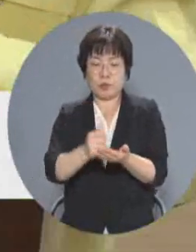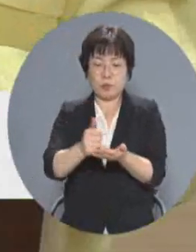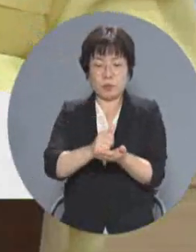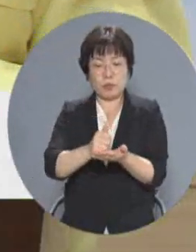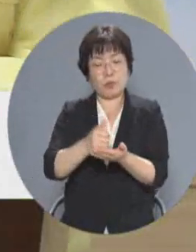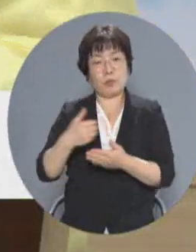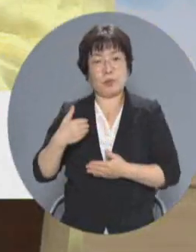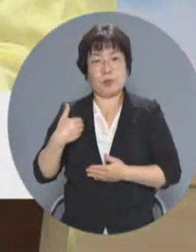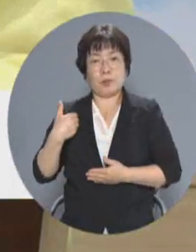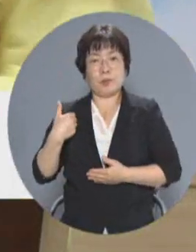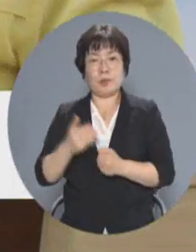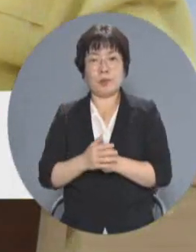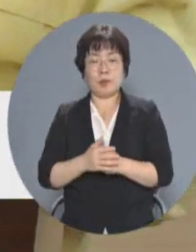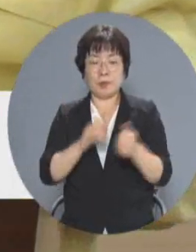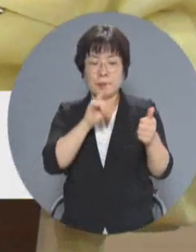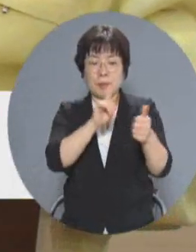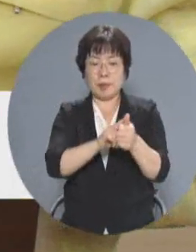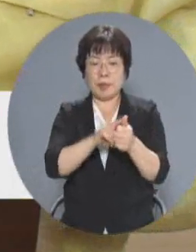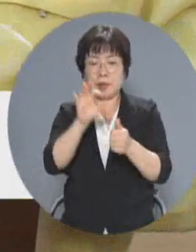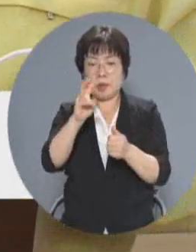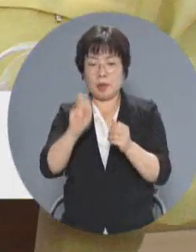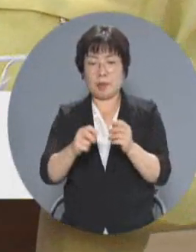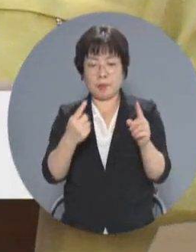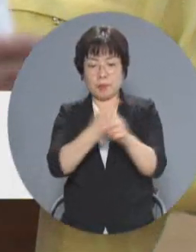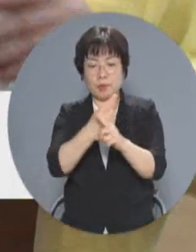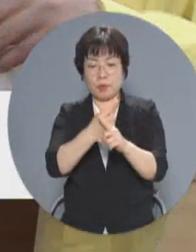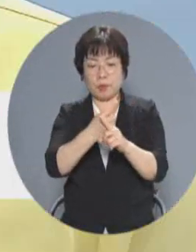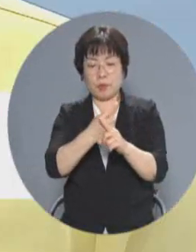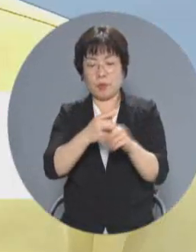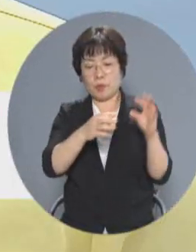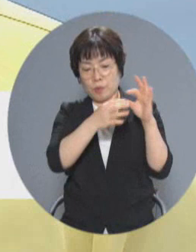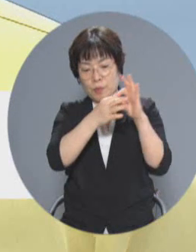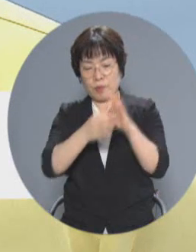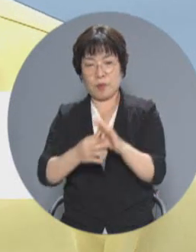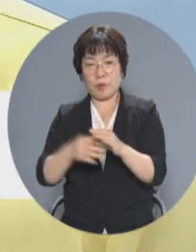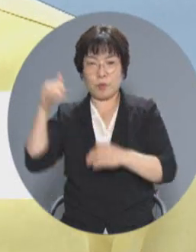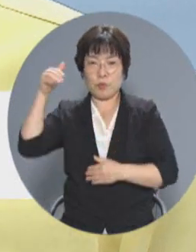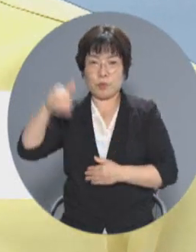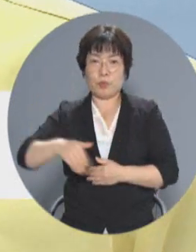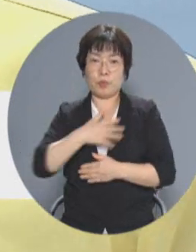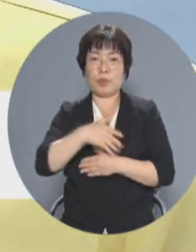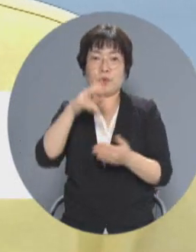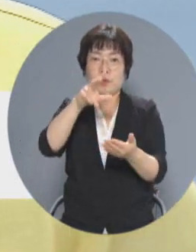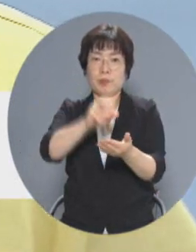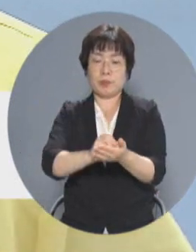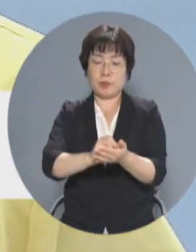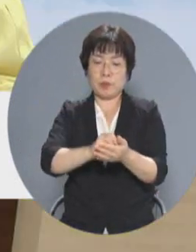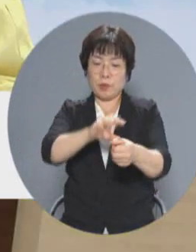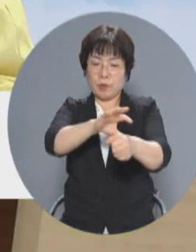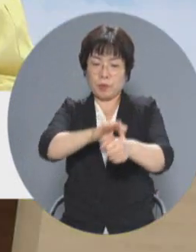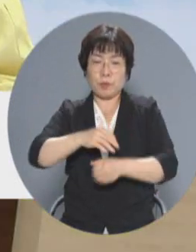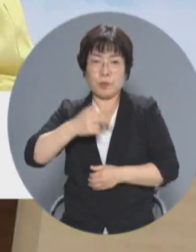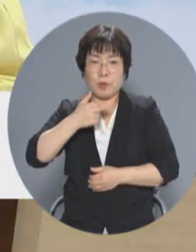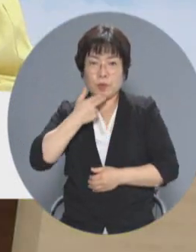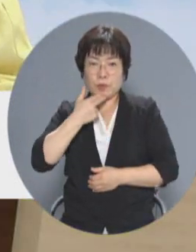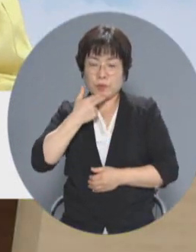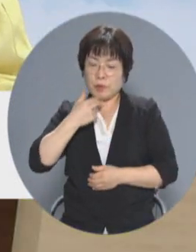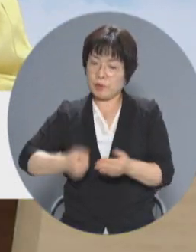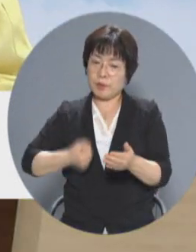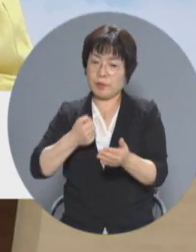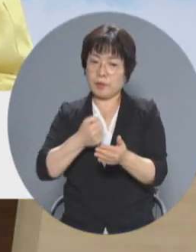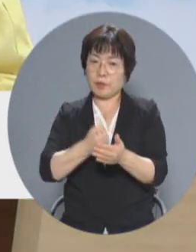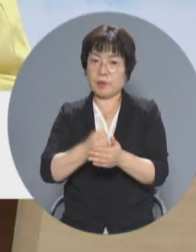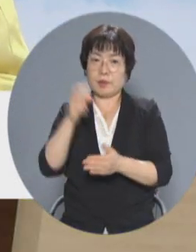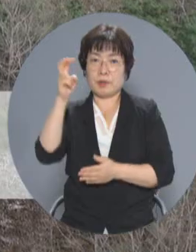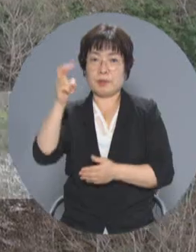상태입니다. 정 시장이 항암 치료를 받으며 극도로 불안정한 건강 상태여서 불구속 수사의 결정적 사유가 될 수